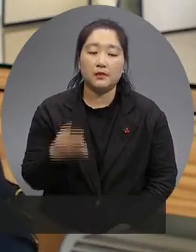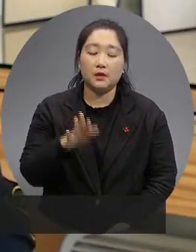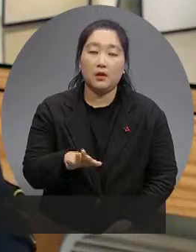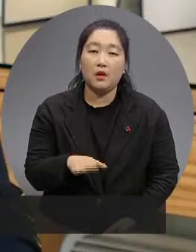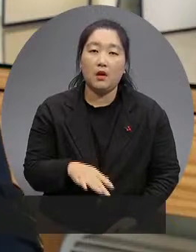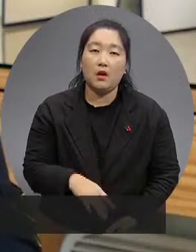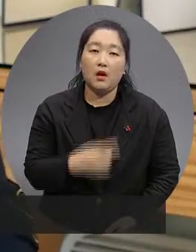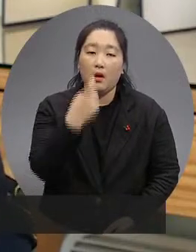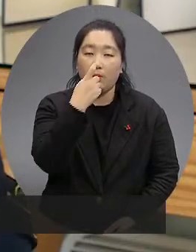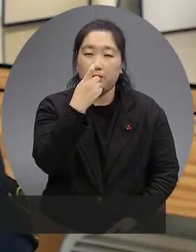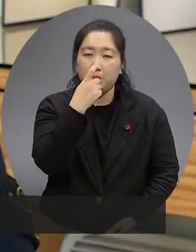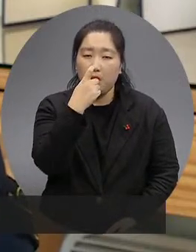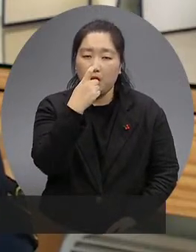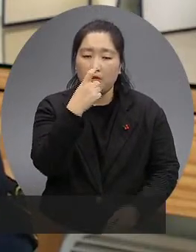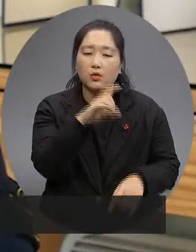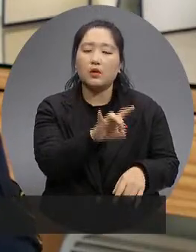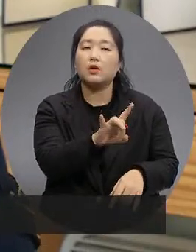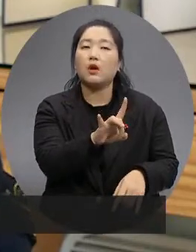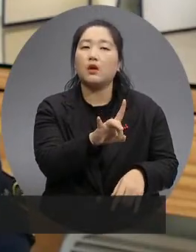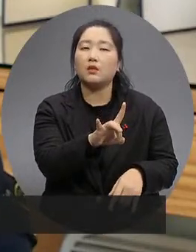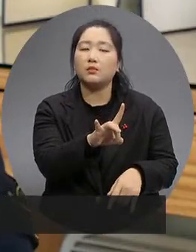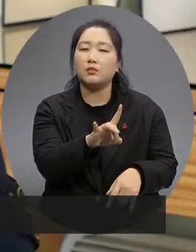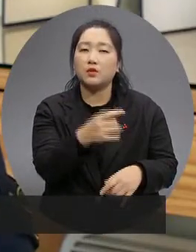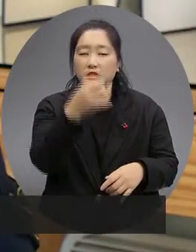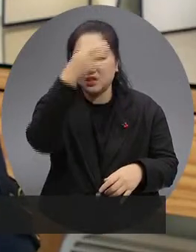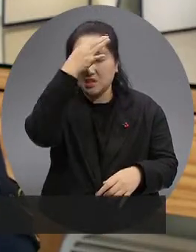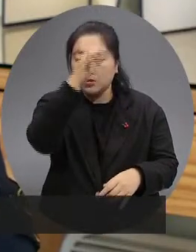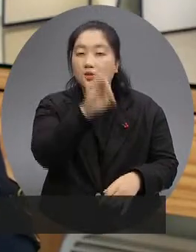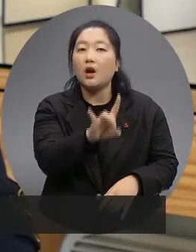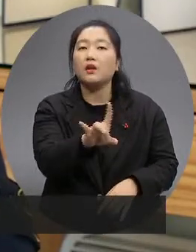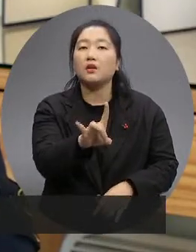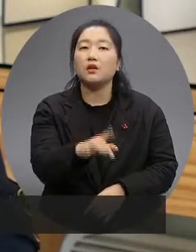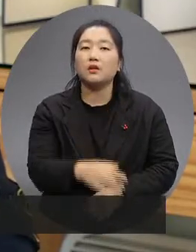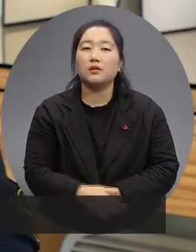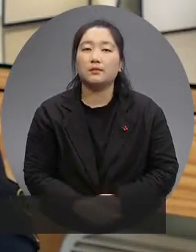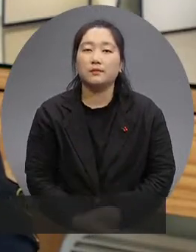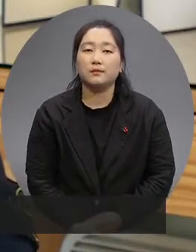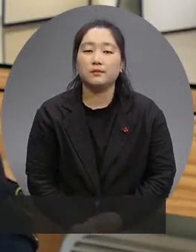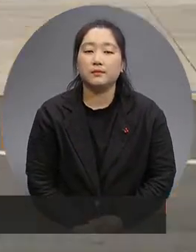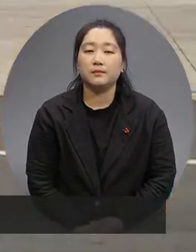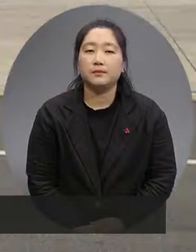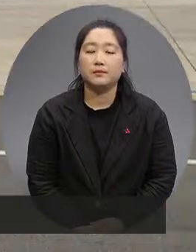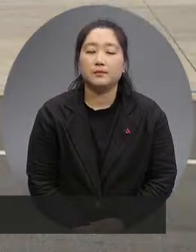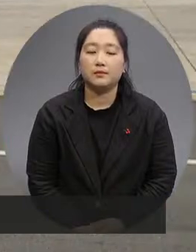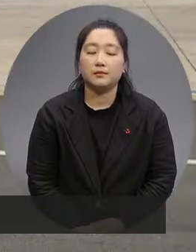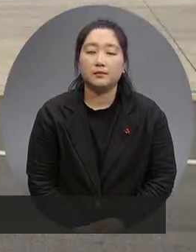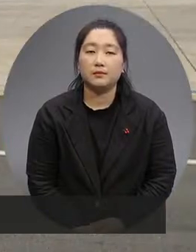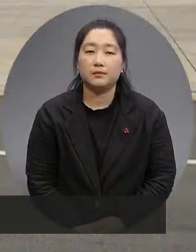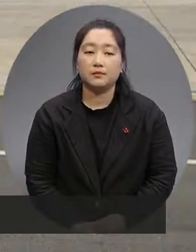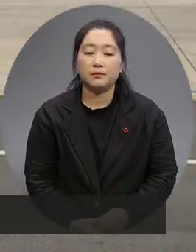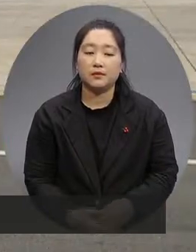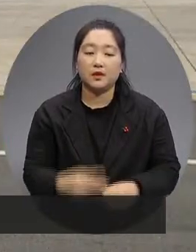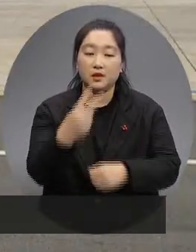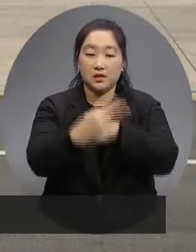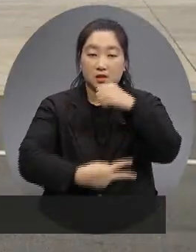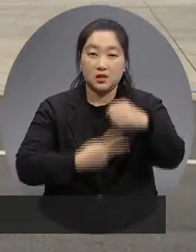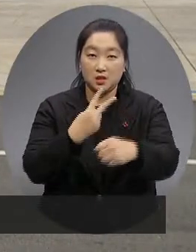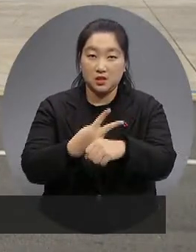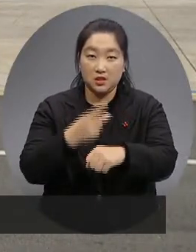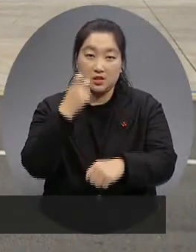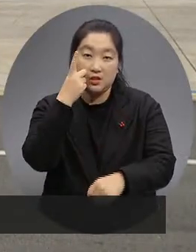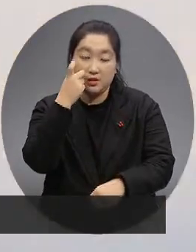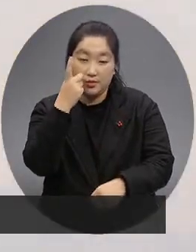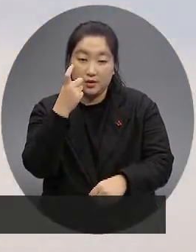했었는데 사실 참 배운 게 그 이것뿐이 없지 않습니까? 그렇게 2년 11개월이